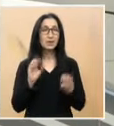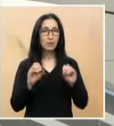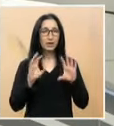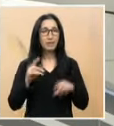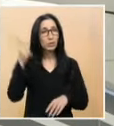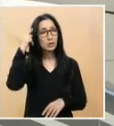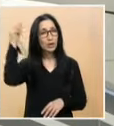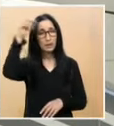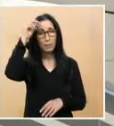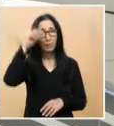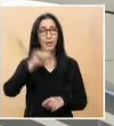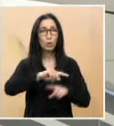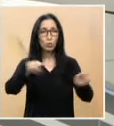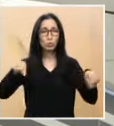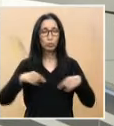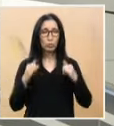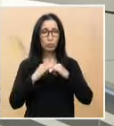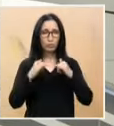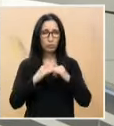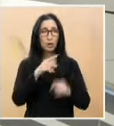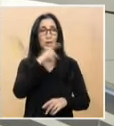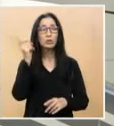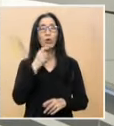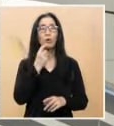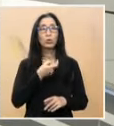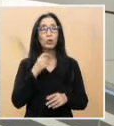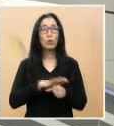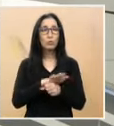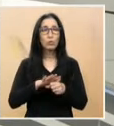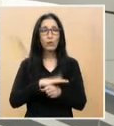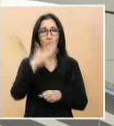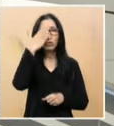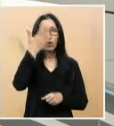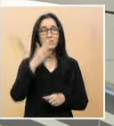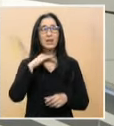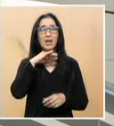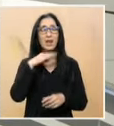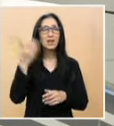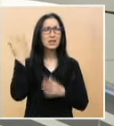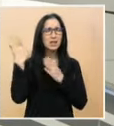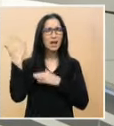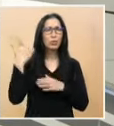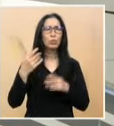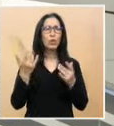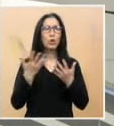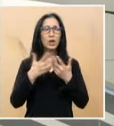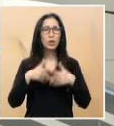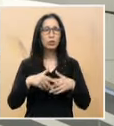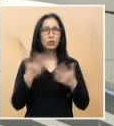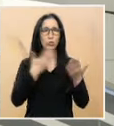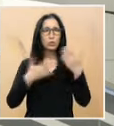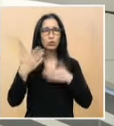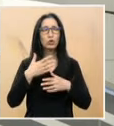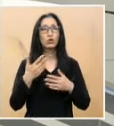Здравейте! Вие сте с предаването Знание БГ от студиото в Русе. 100 години от основаването си чества най-старото техническо училище в града